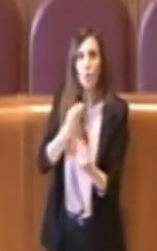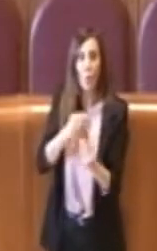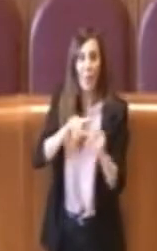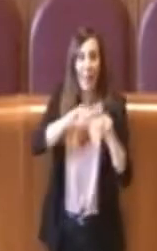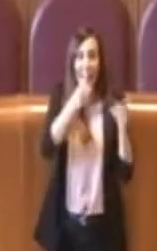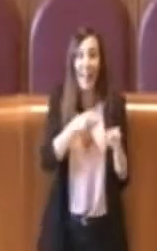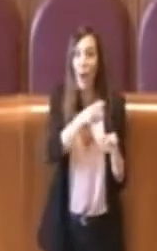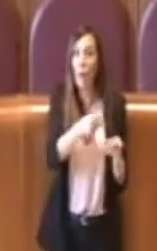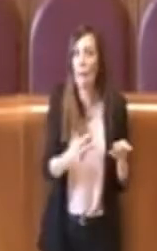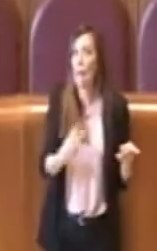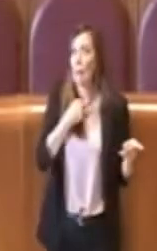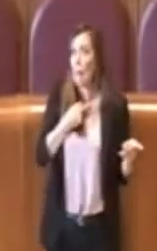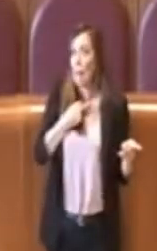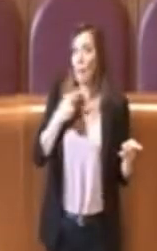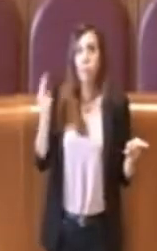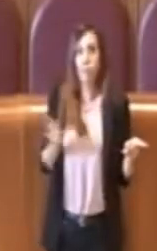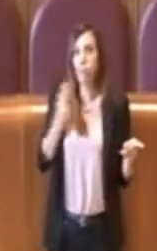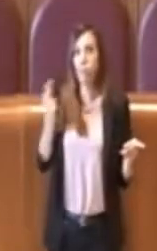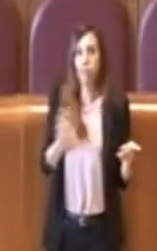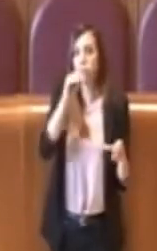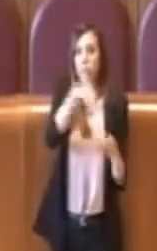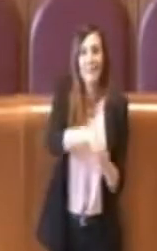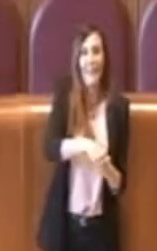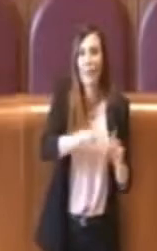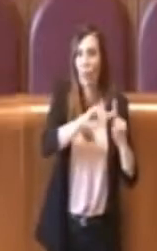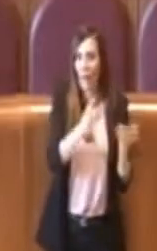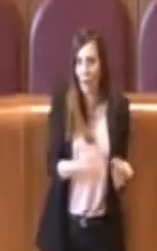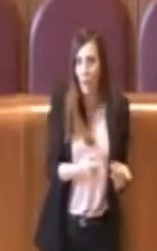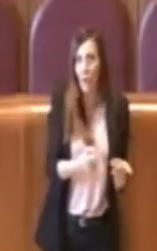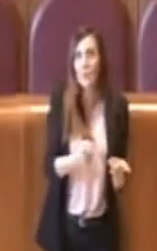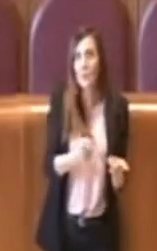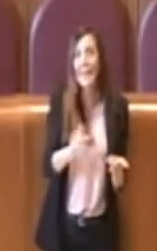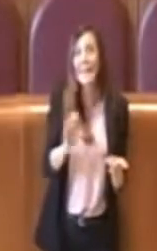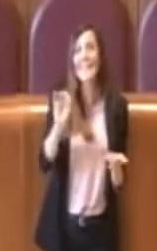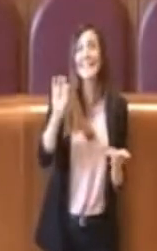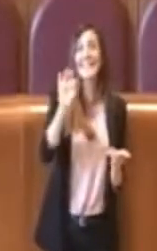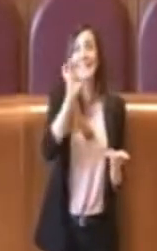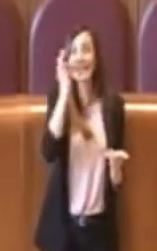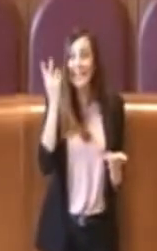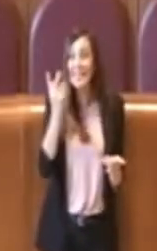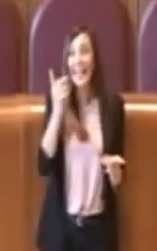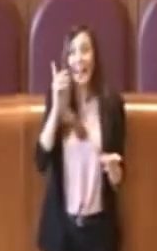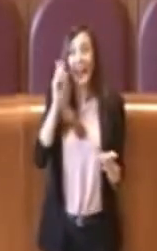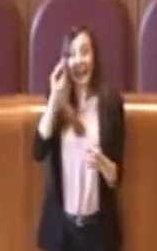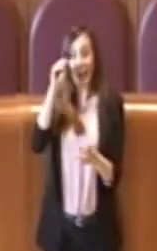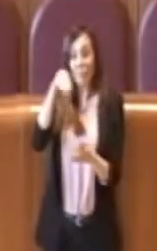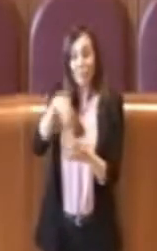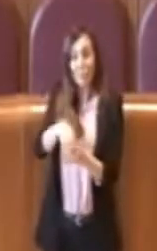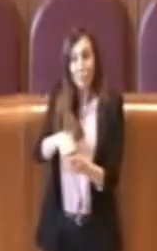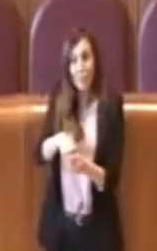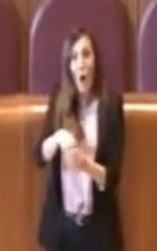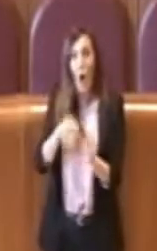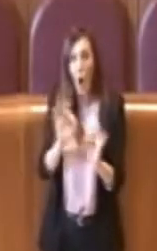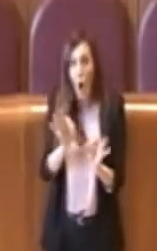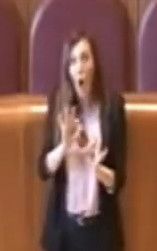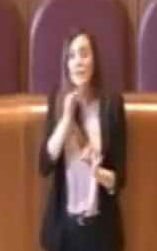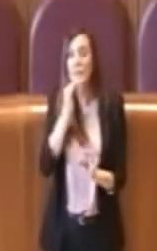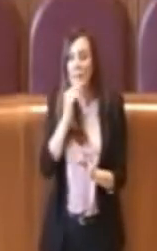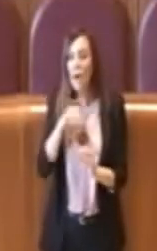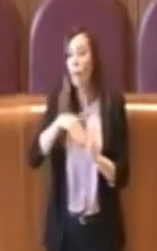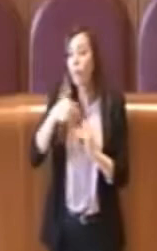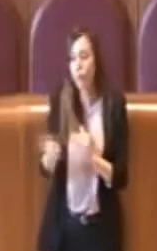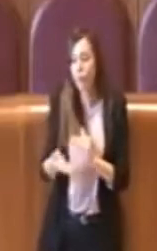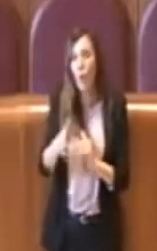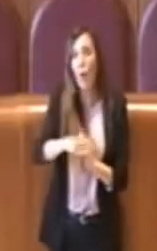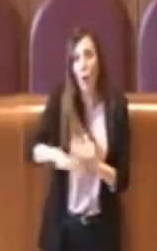chiaramente tenerli nei loro locali. In caso contrario bisognerà far pagare l'OSP, che io so che purtroppo